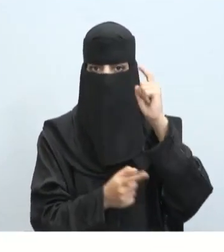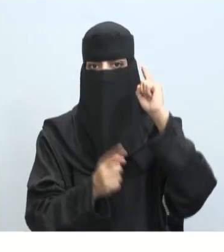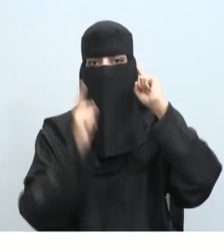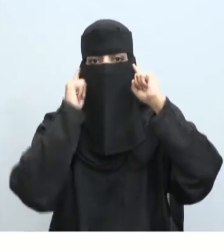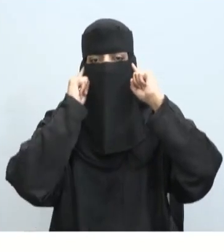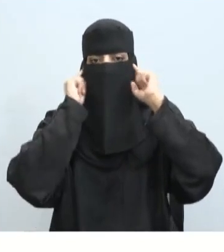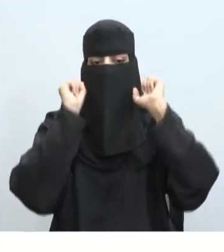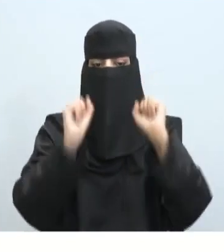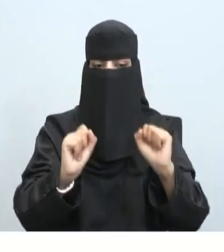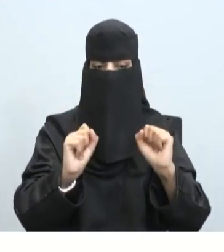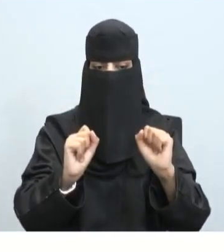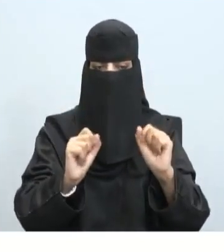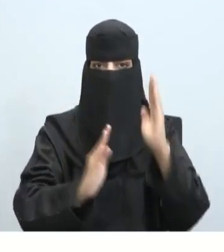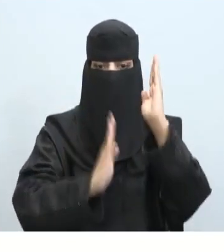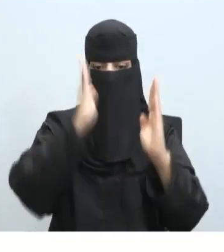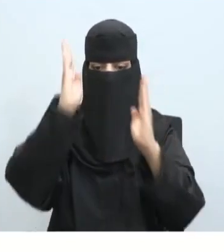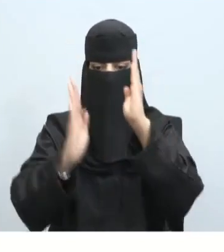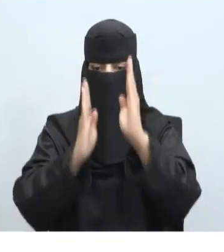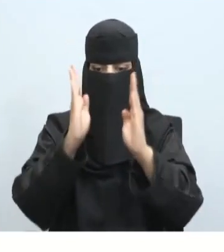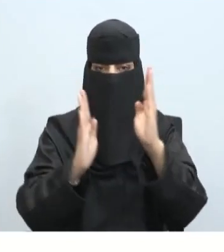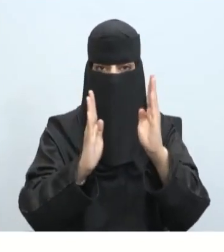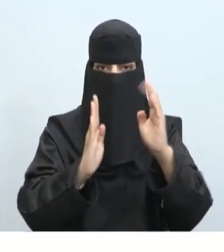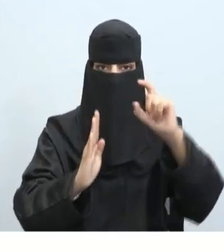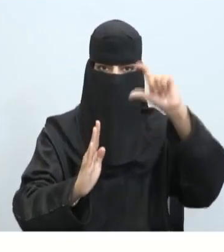الماذن والاعمده